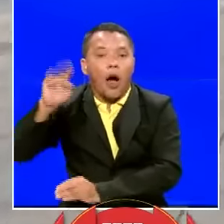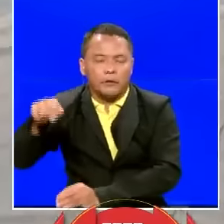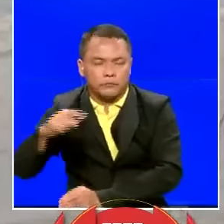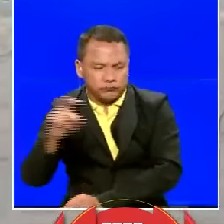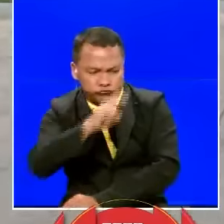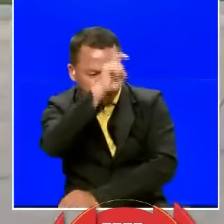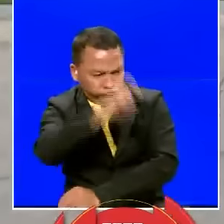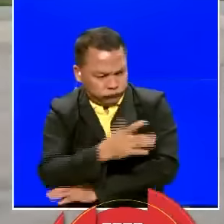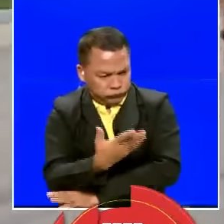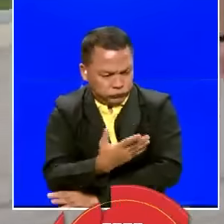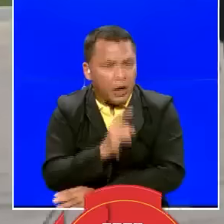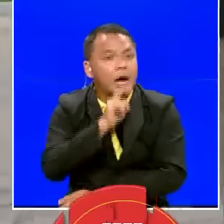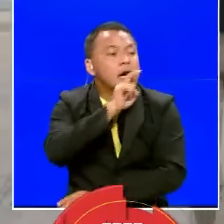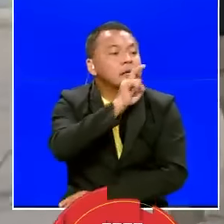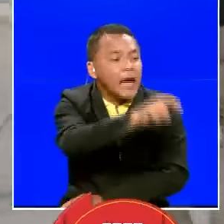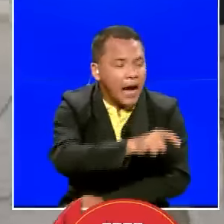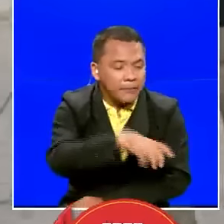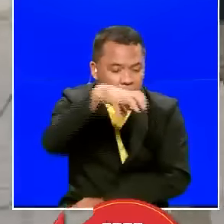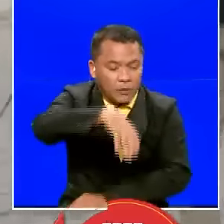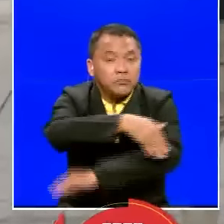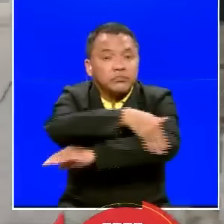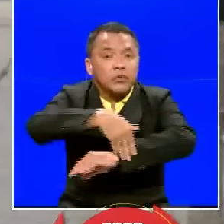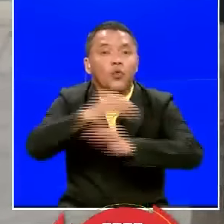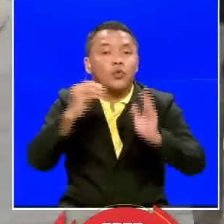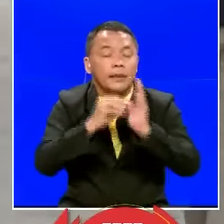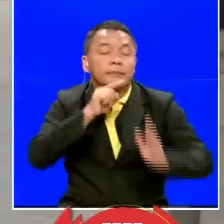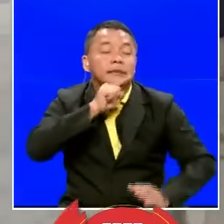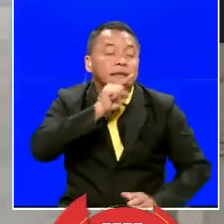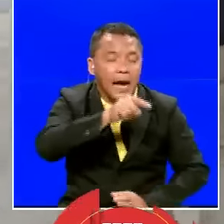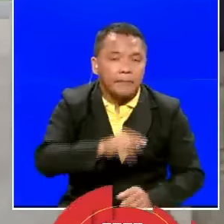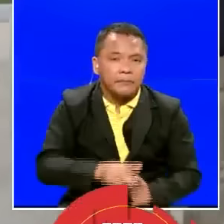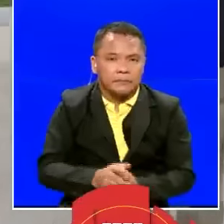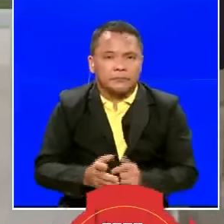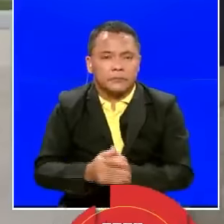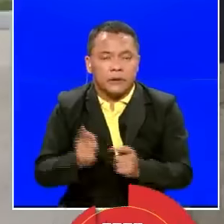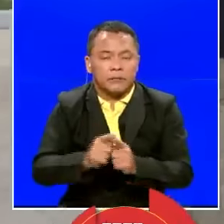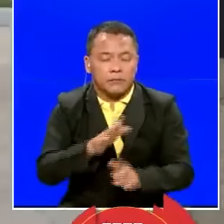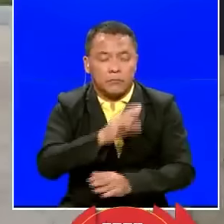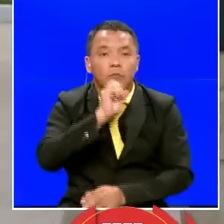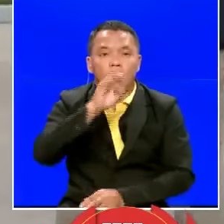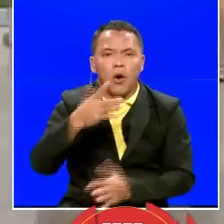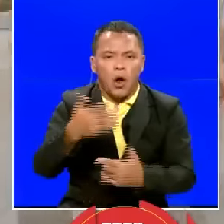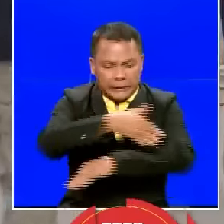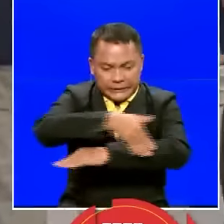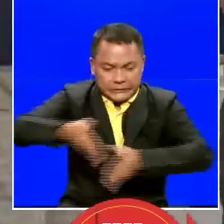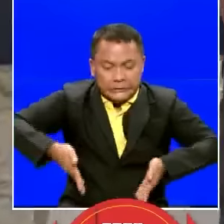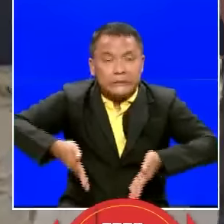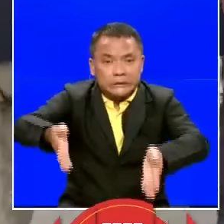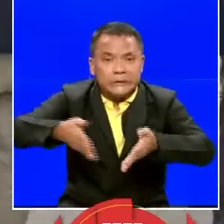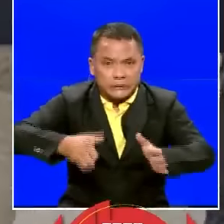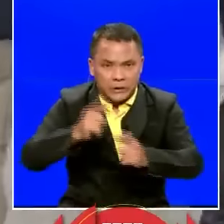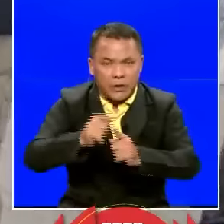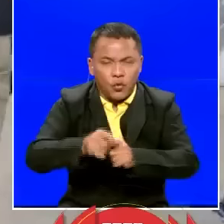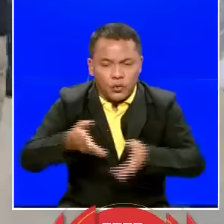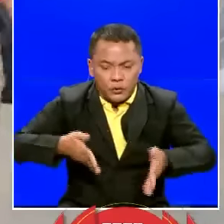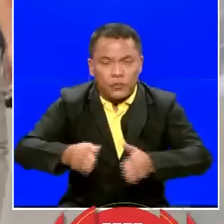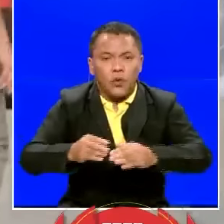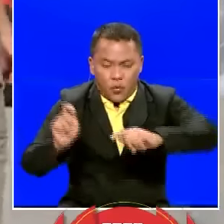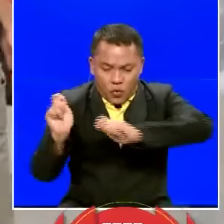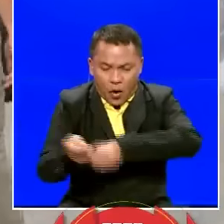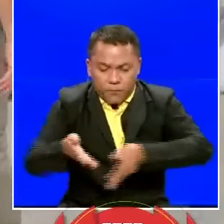สงสัยก็เลยไปทวงถามกับสำนักงานโยธากทมปรากฏว่าพิมพ์พงษ์ก็ก็บอกว่าแนวเขตเวรคื้นเนี่ยมันต้องผ่ากลางสนาม